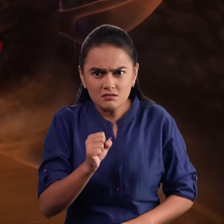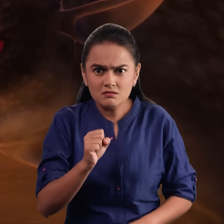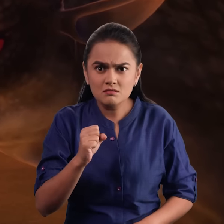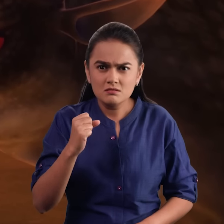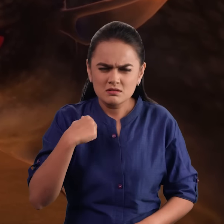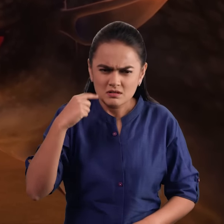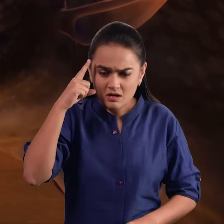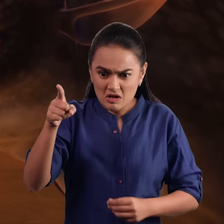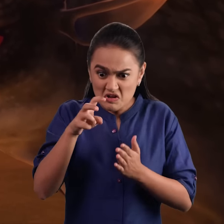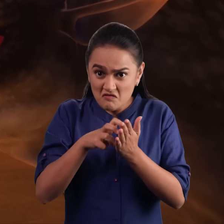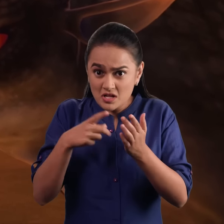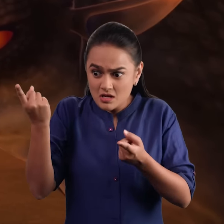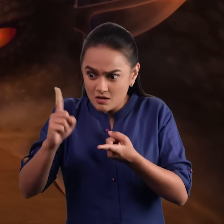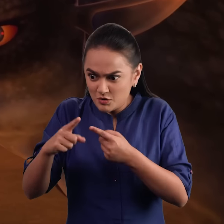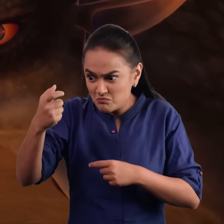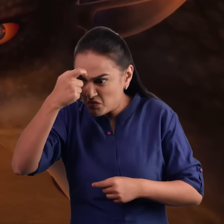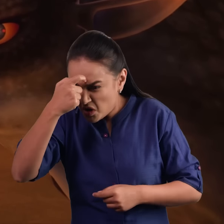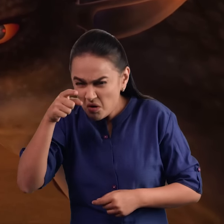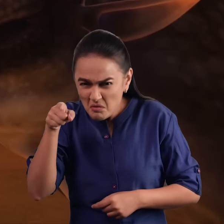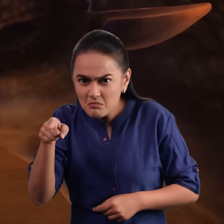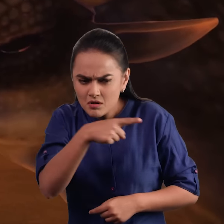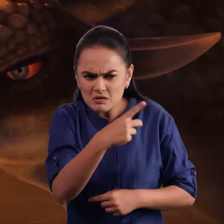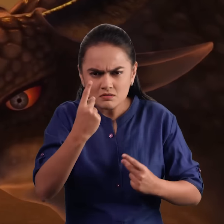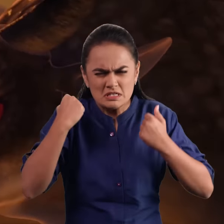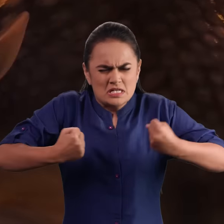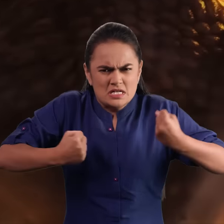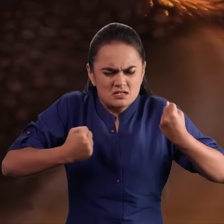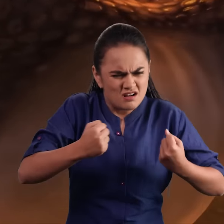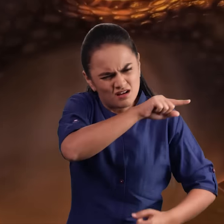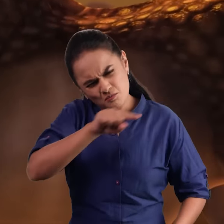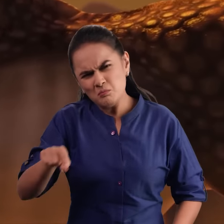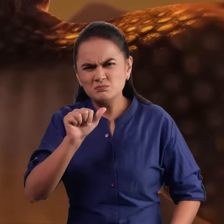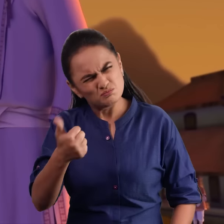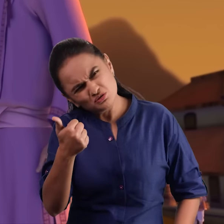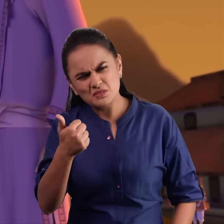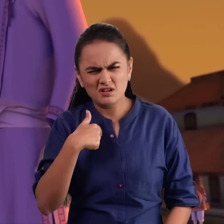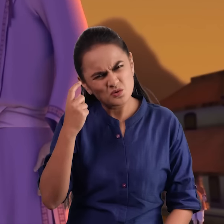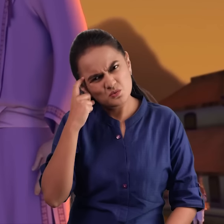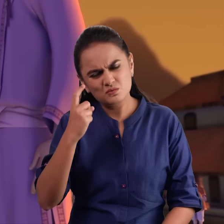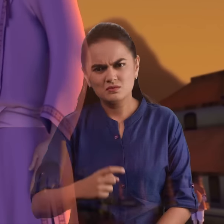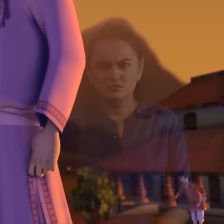अपने गांव को विपत्ति में देख दौड़ा चला आएगा।